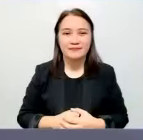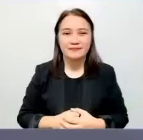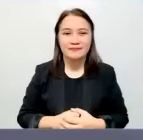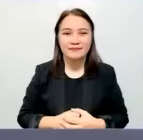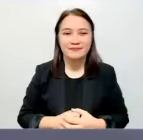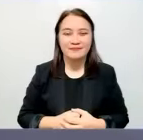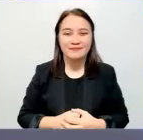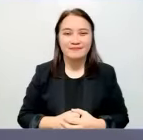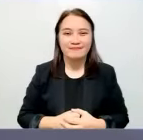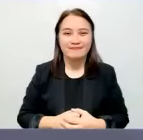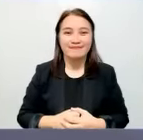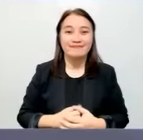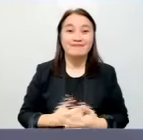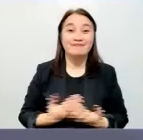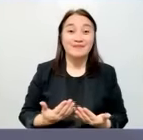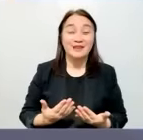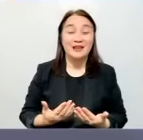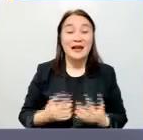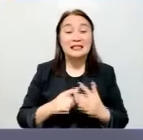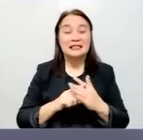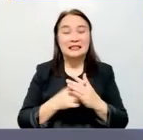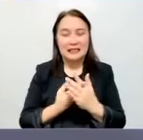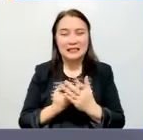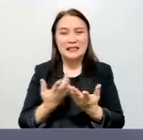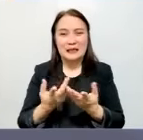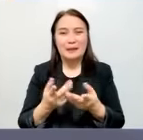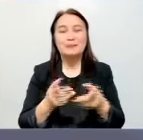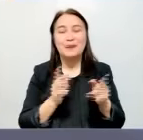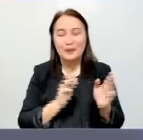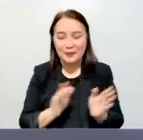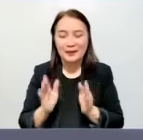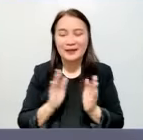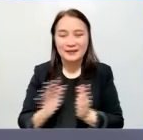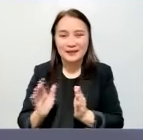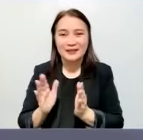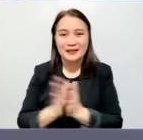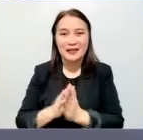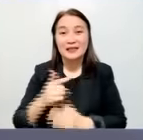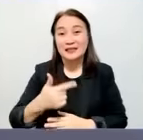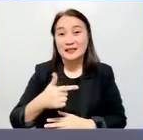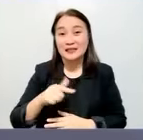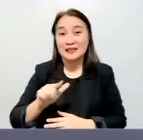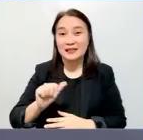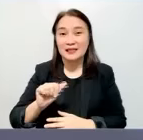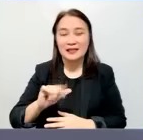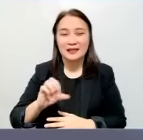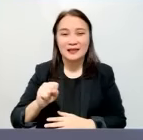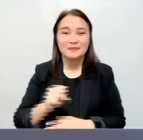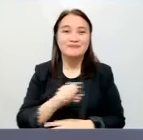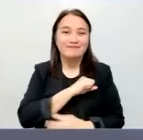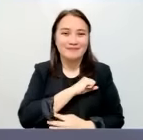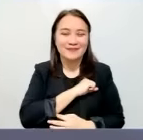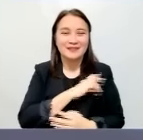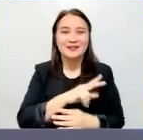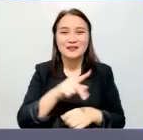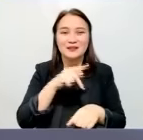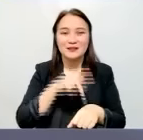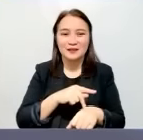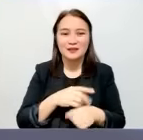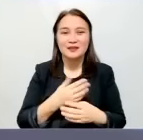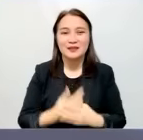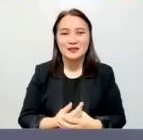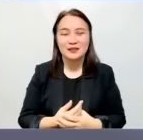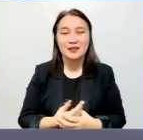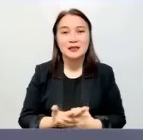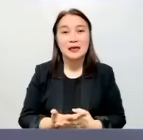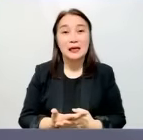What's up mga kapatid? Umpisa na ng preparations para sa Gilas Pilipinas sa parating na 2025 FIBA World Cup Qualifiers. Nakabahay